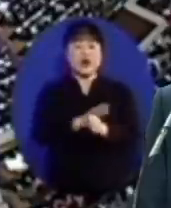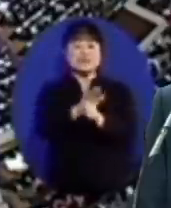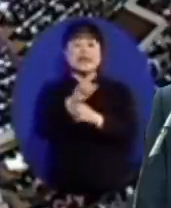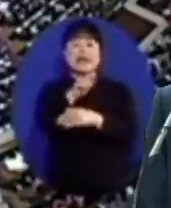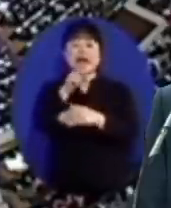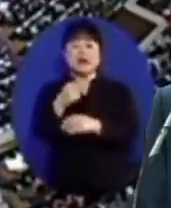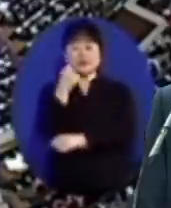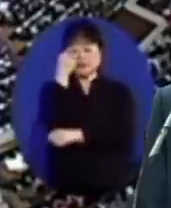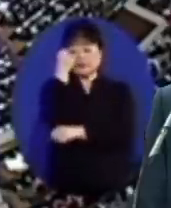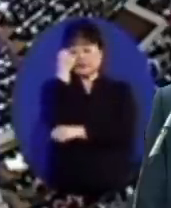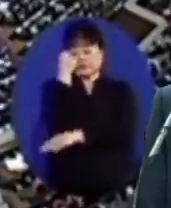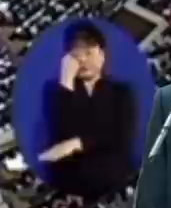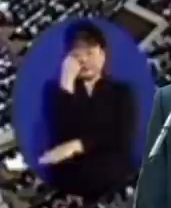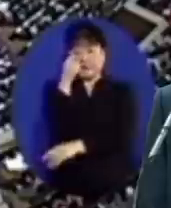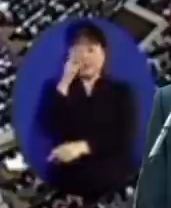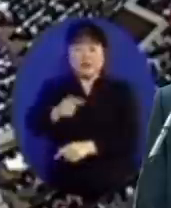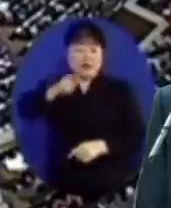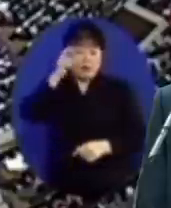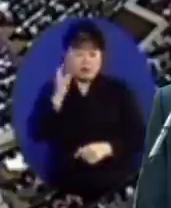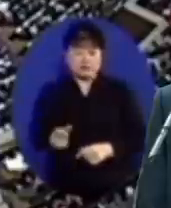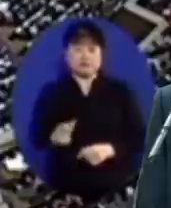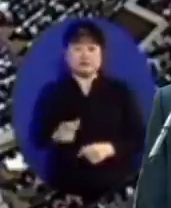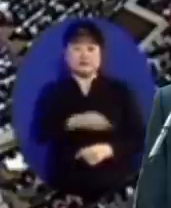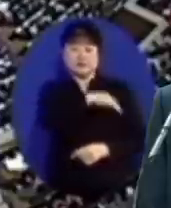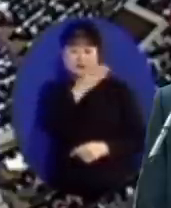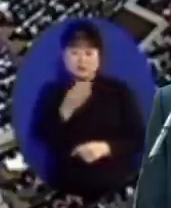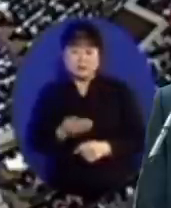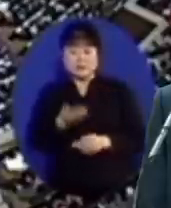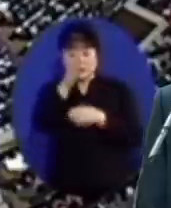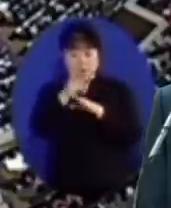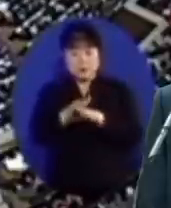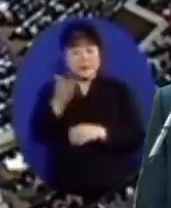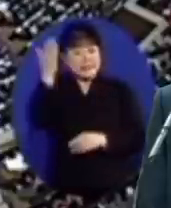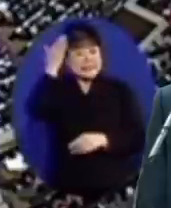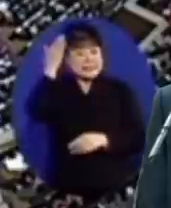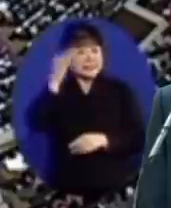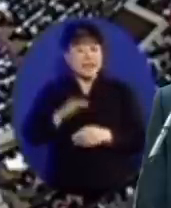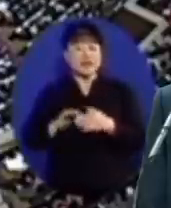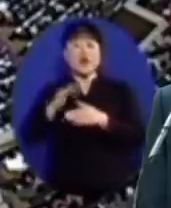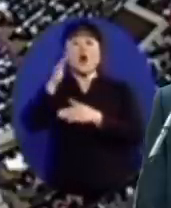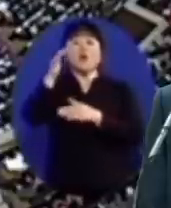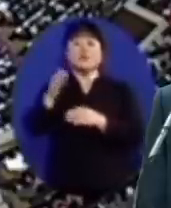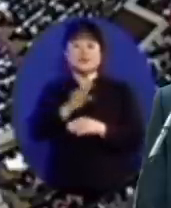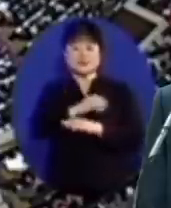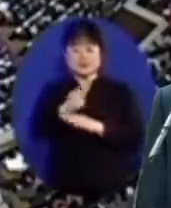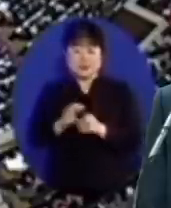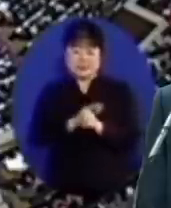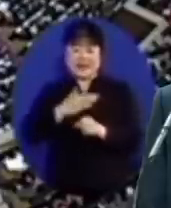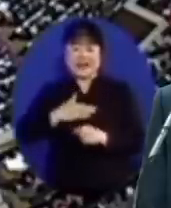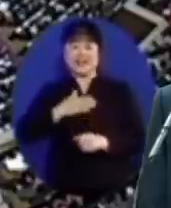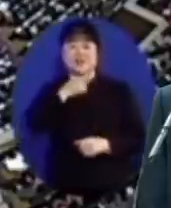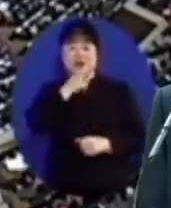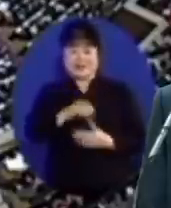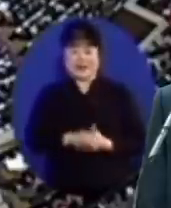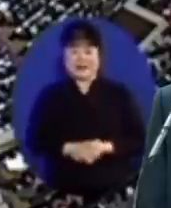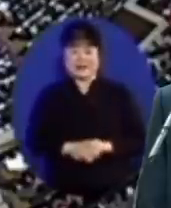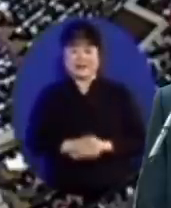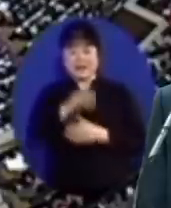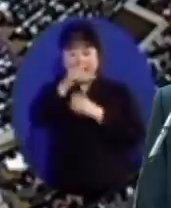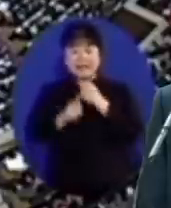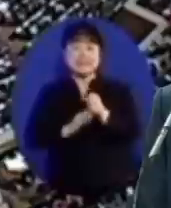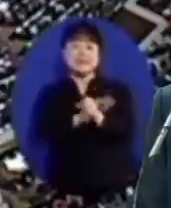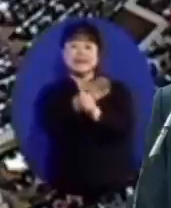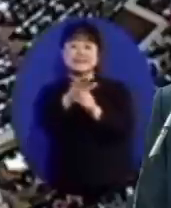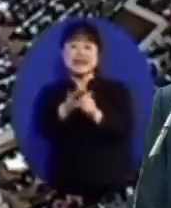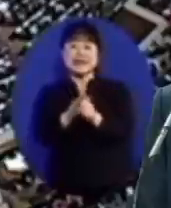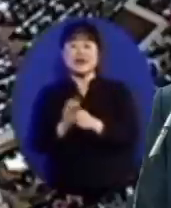가운데 뿌리가 박히고 터가 굳어져서 능히 모든 성도와 함께 지식에 넘치는 그리스도의 사랑을 알기를 원한다고 하는 것입니다. 하나님의